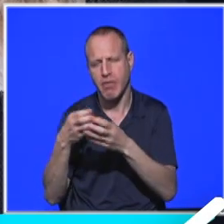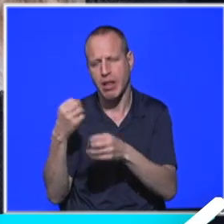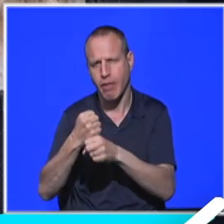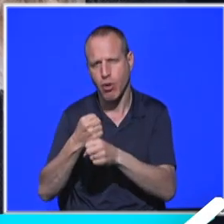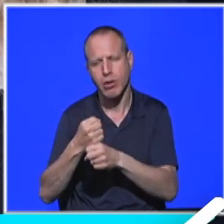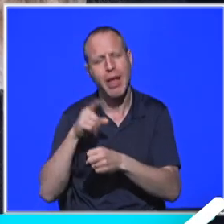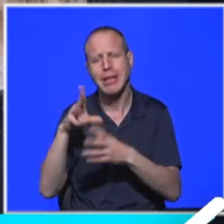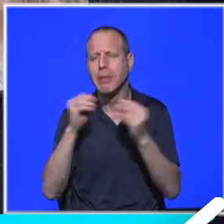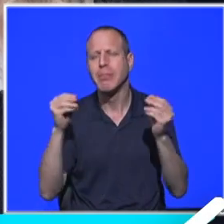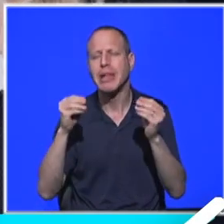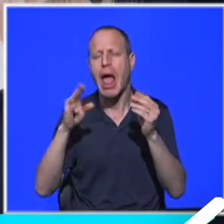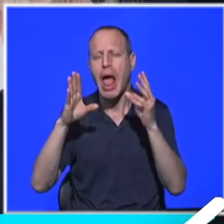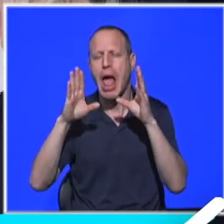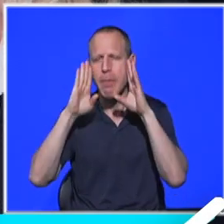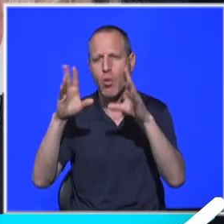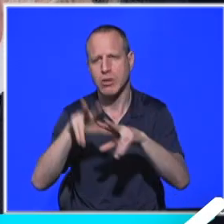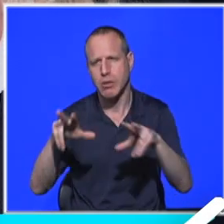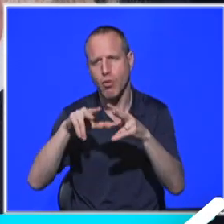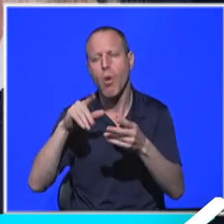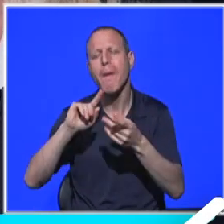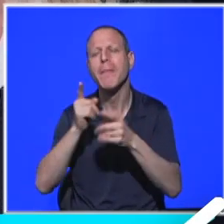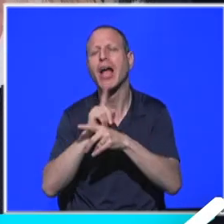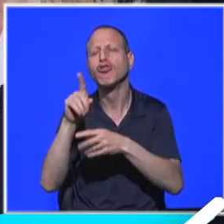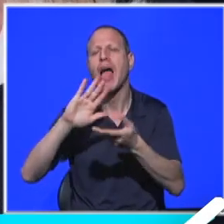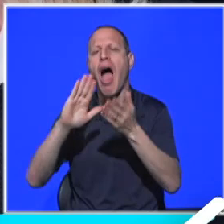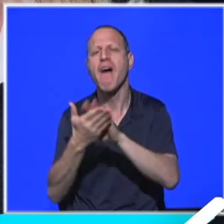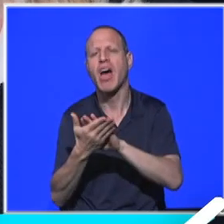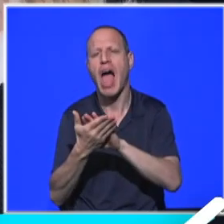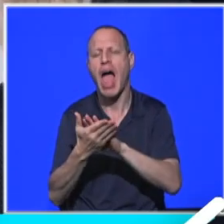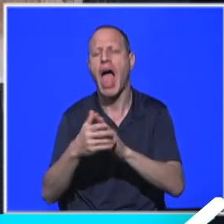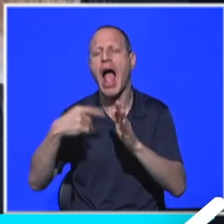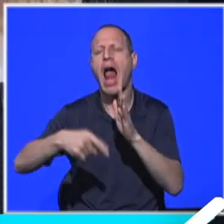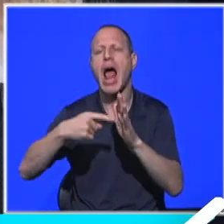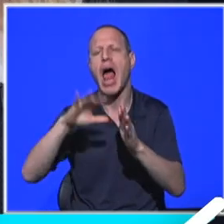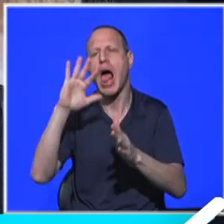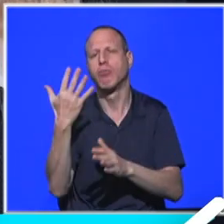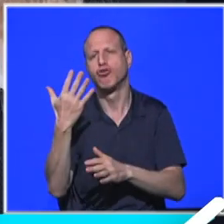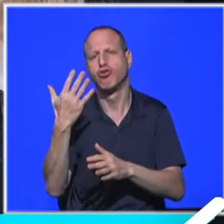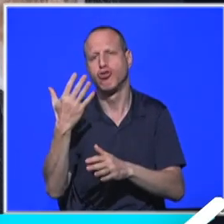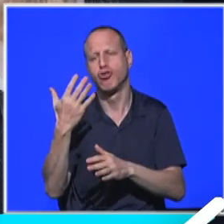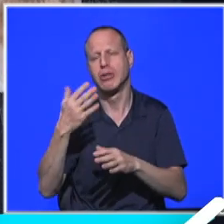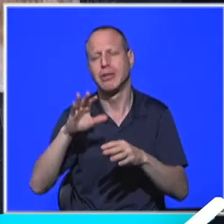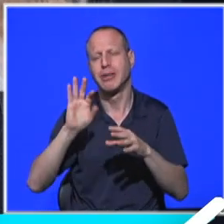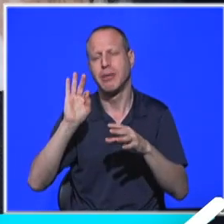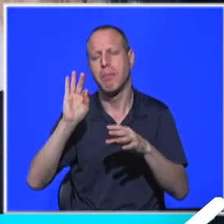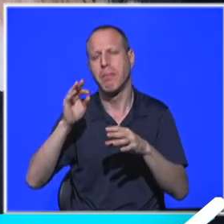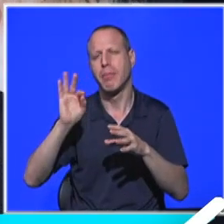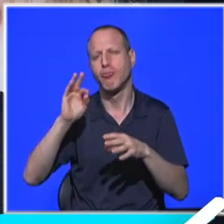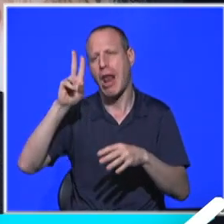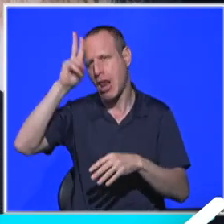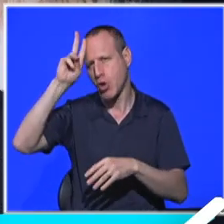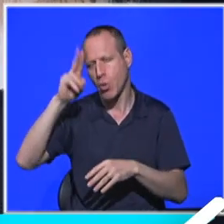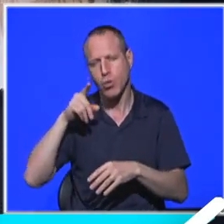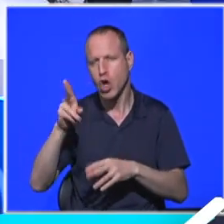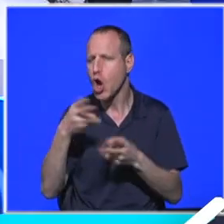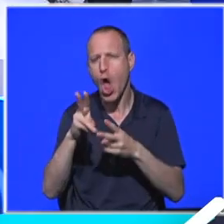גלגל 50 בממשלות של הליכוד. מפלגה שרוצה שלטון יכולה להיות או בשלטון או באופוזיציה. היא לא יכולה להיות הגלגל, היא לא יכולה